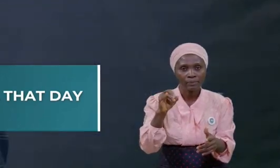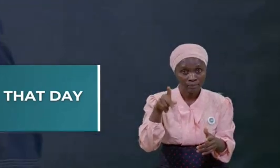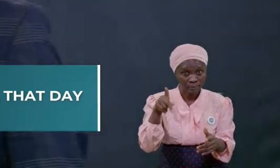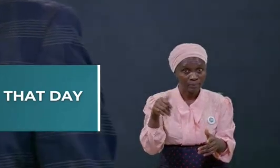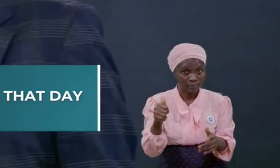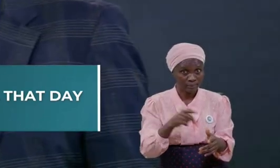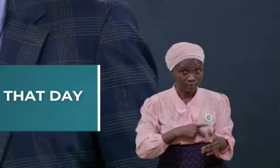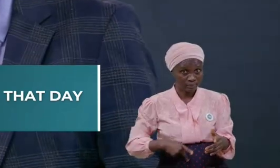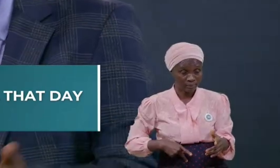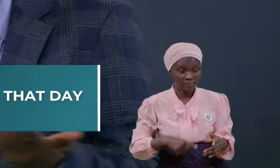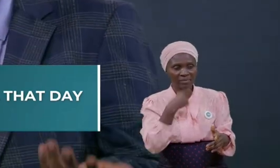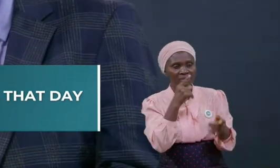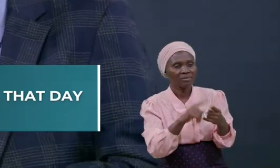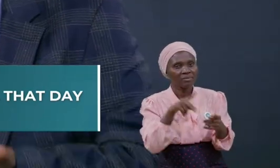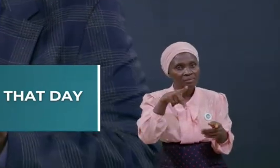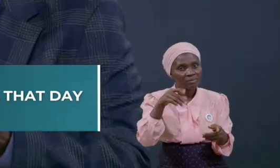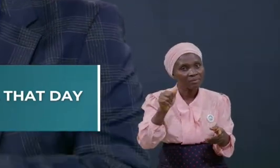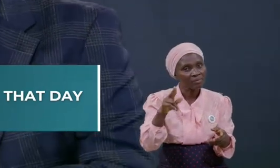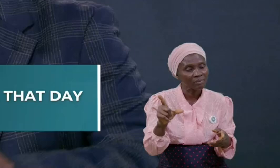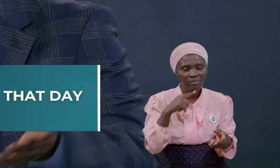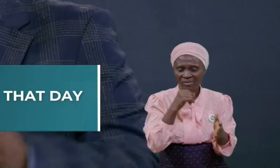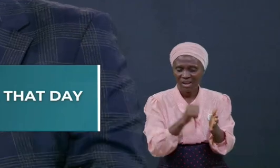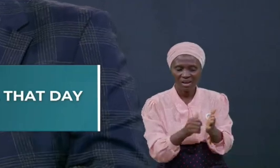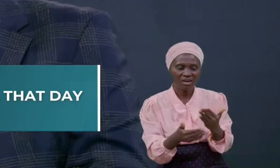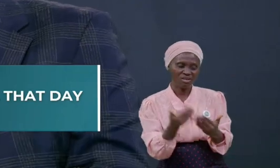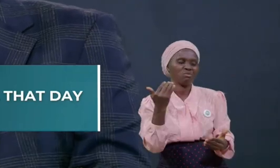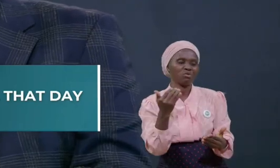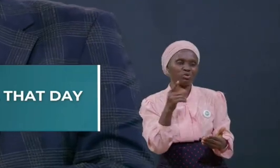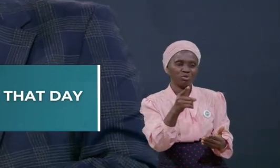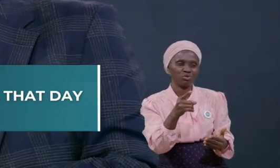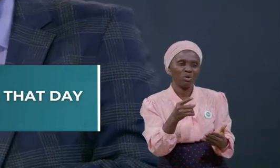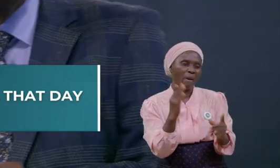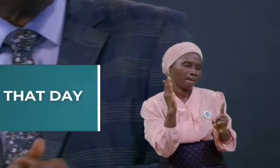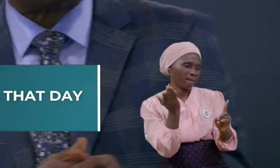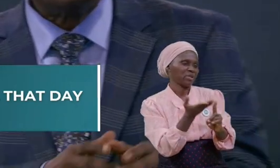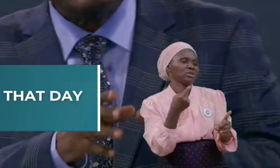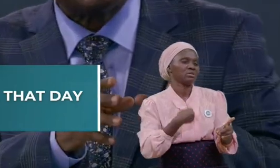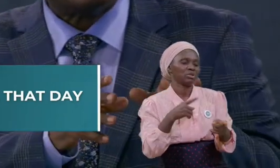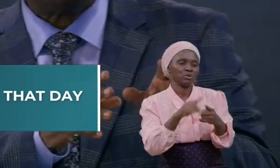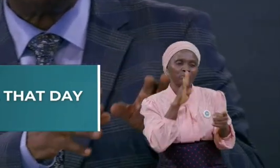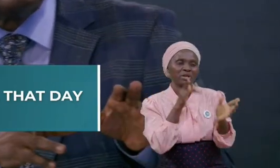Acte 26, 28. Tu me persuades presque un chrétien. Verset 29.